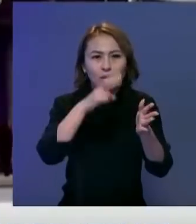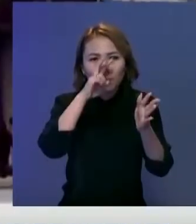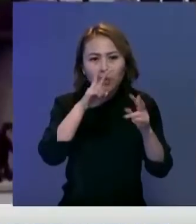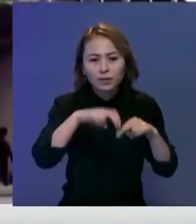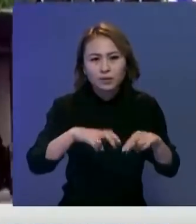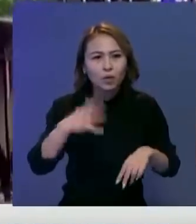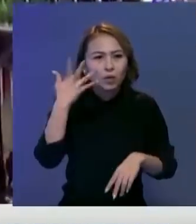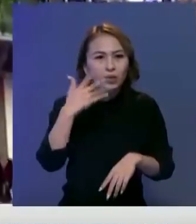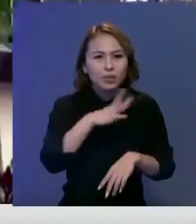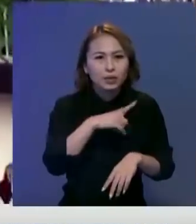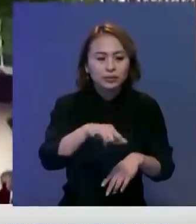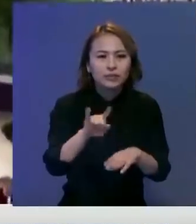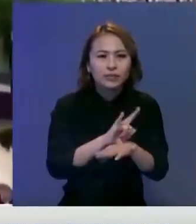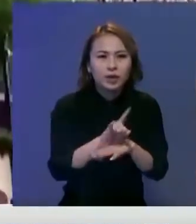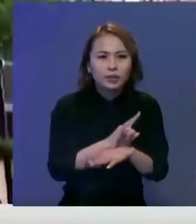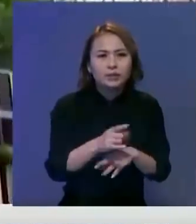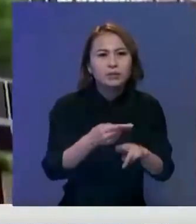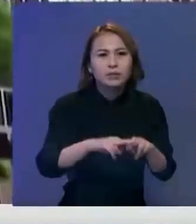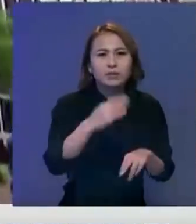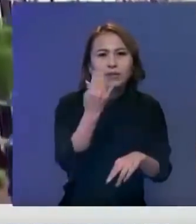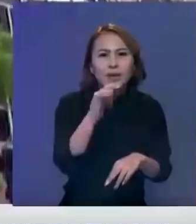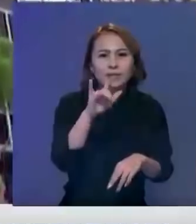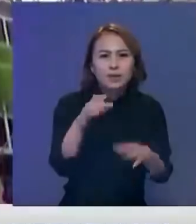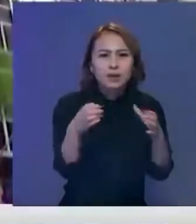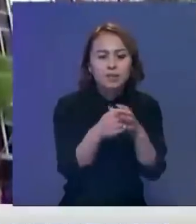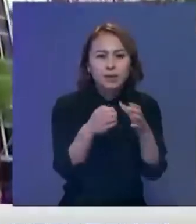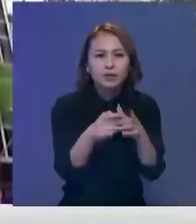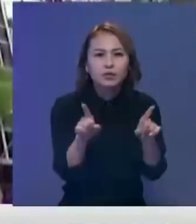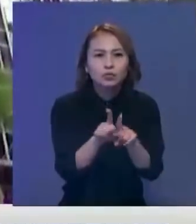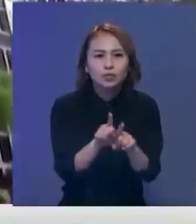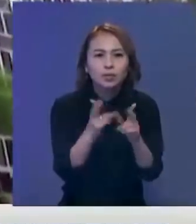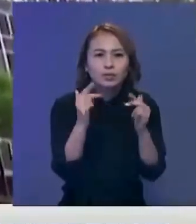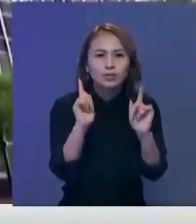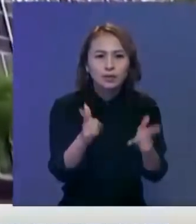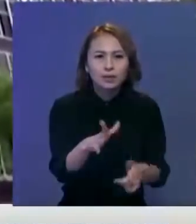анықталған сұйықтықтардың жалған екпе екенін Файзер кампаниясында растады.